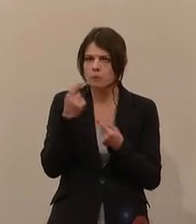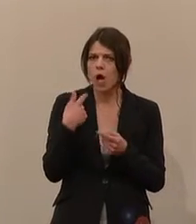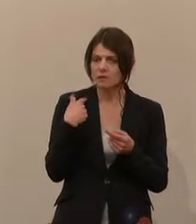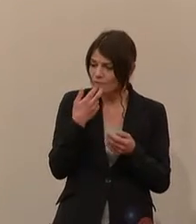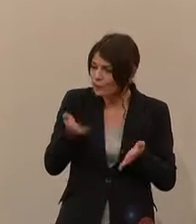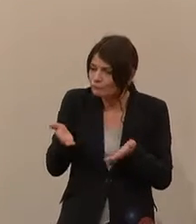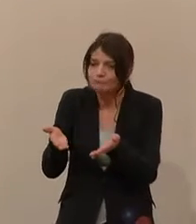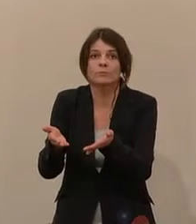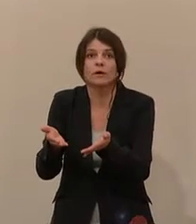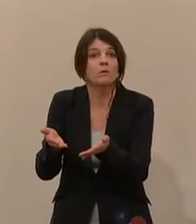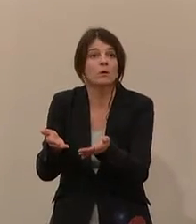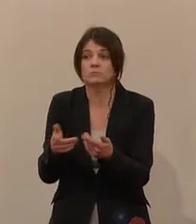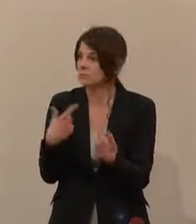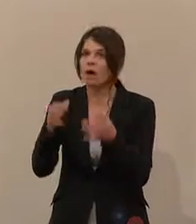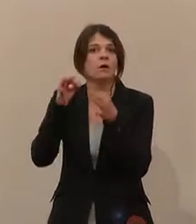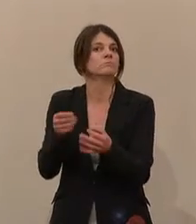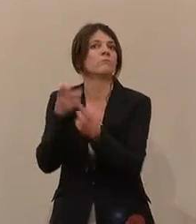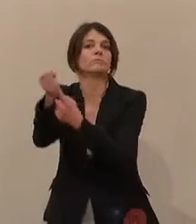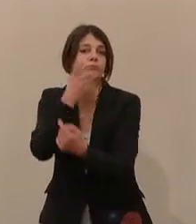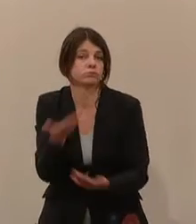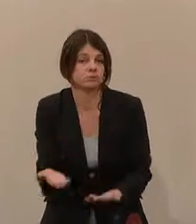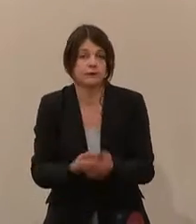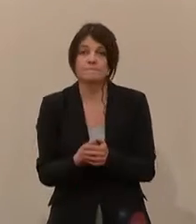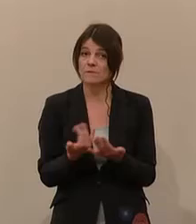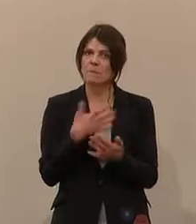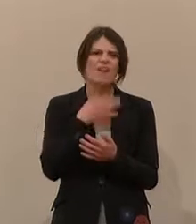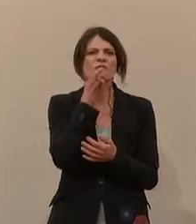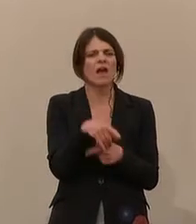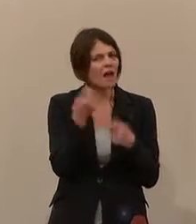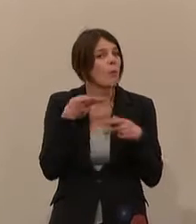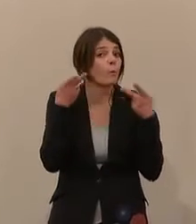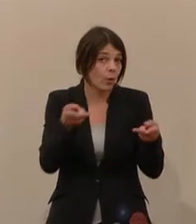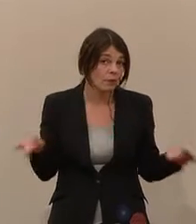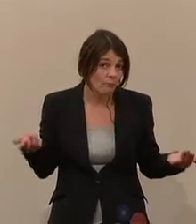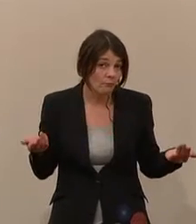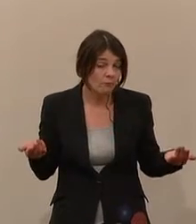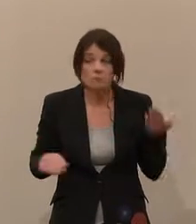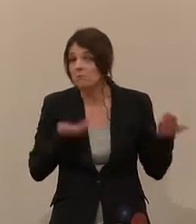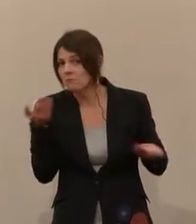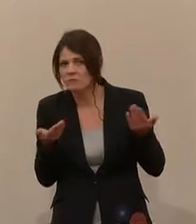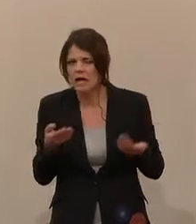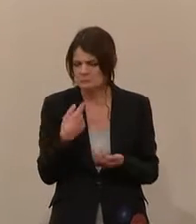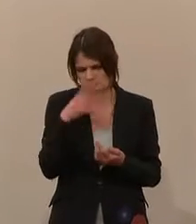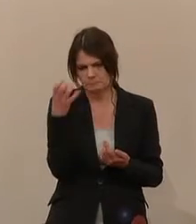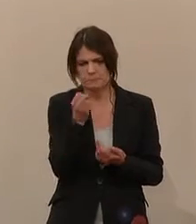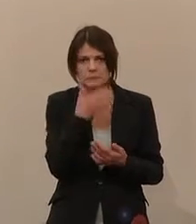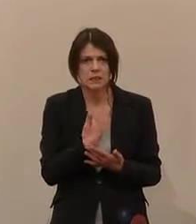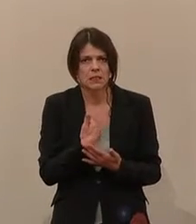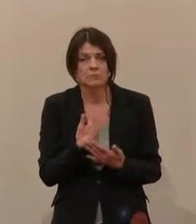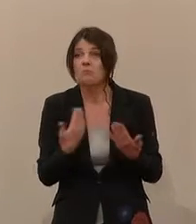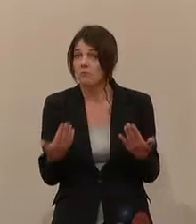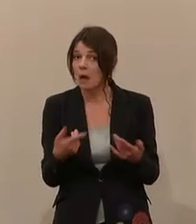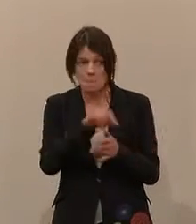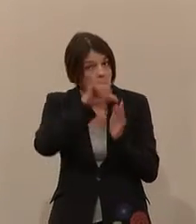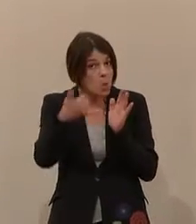ankommt, wo wir wollen, dass sie hingeht. Das heißt, für uns stellt sich die Frage, wohin fließt dieses Geld teilweise auch, weil das nicht ganz nachvollziehbar ist, ob